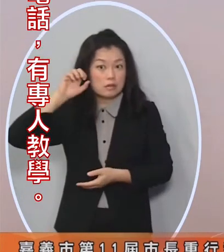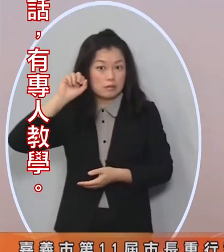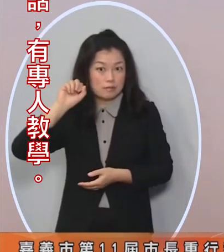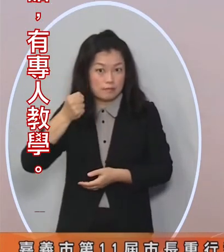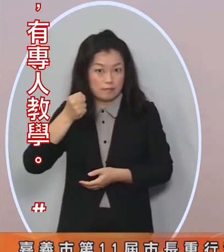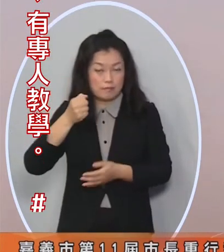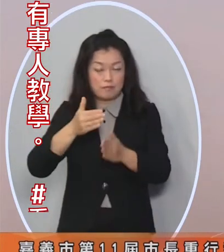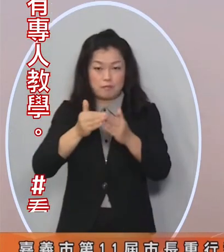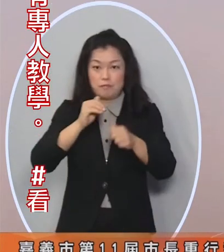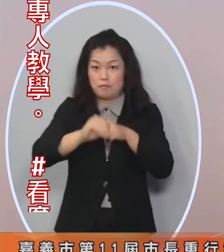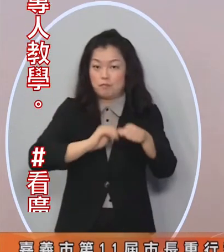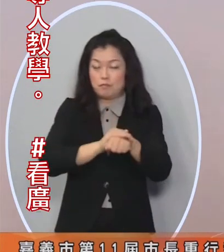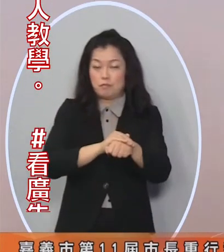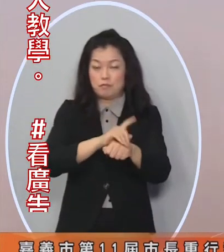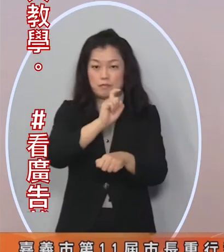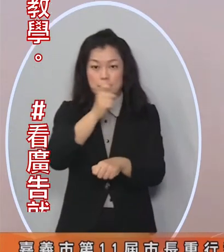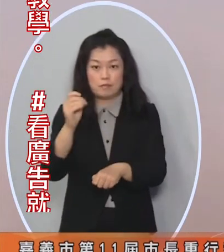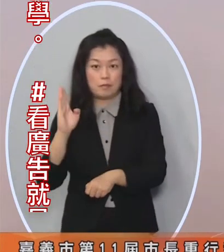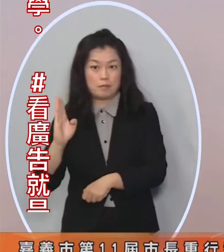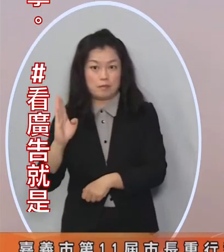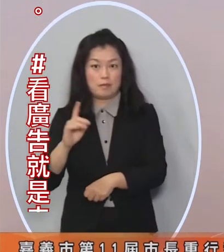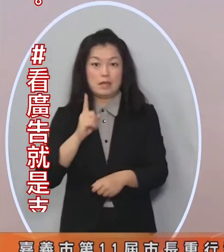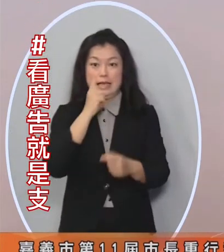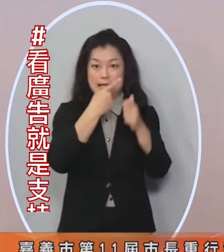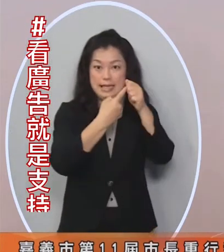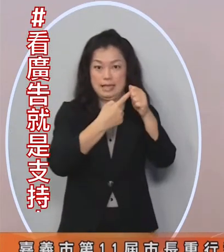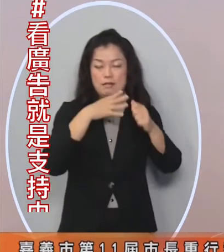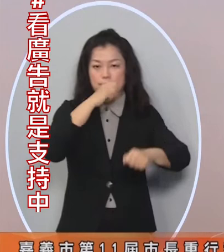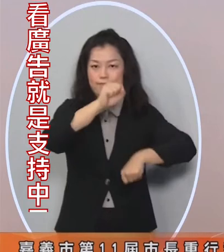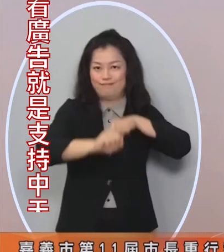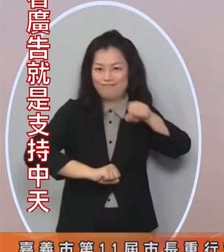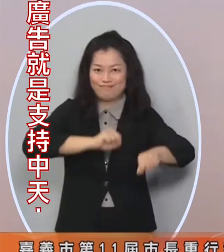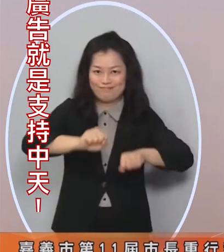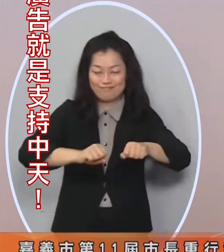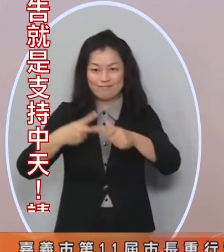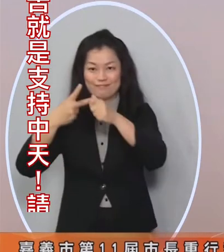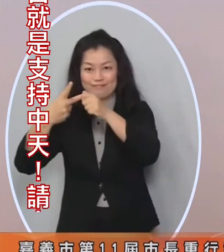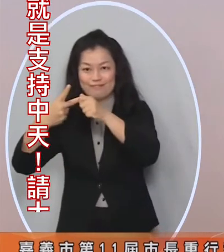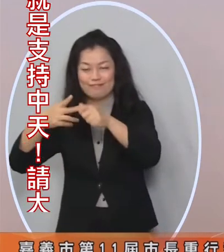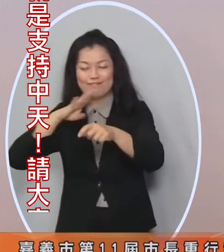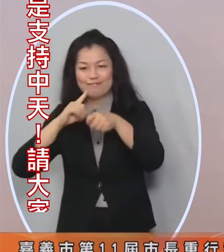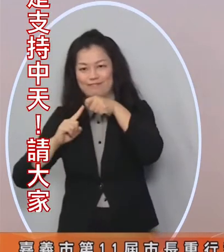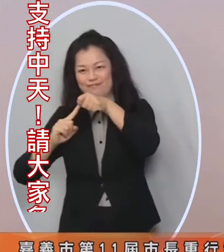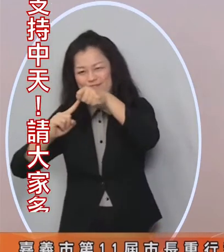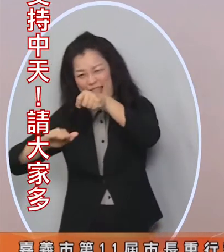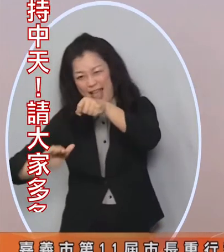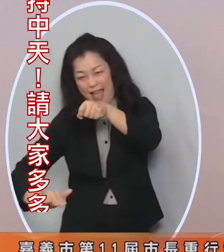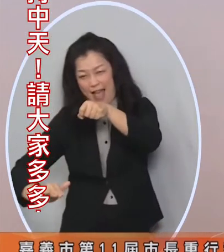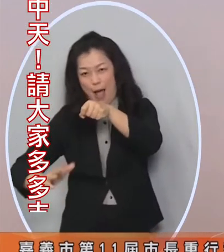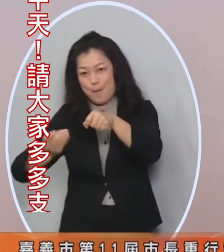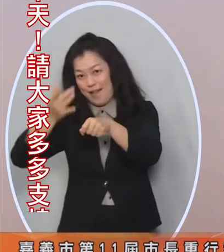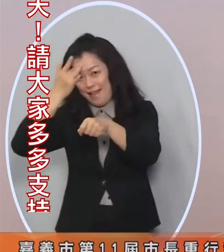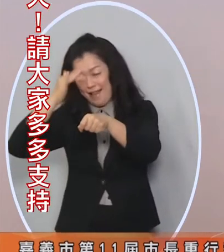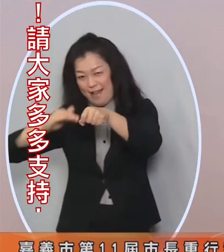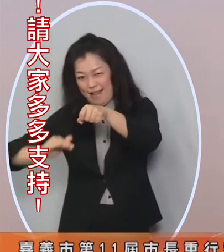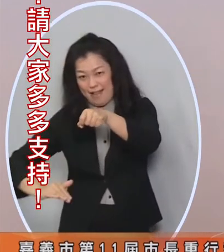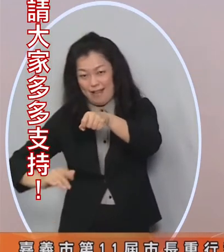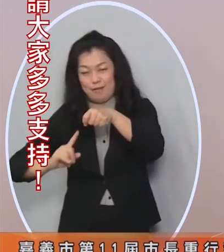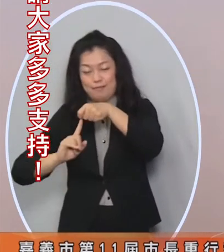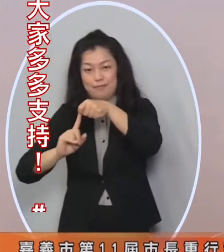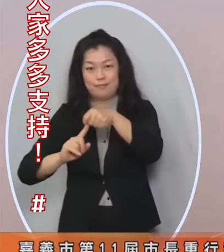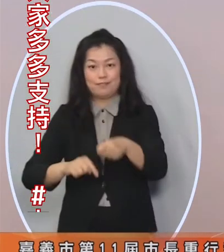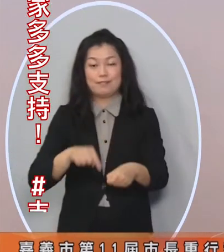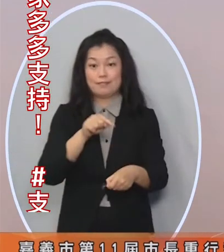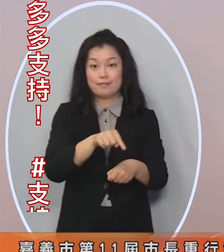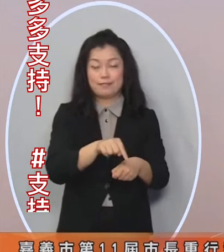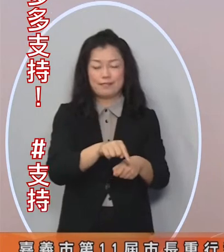B， 这双 B 一个是 U Bike， 一个是低底盘电动公车。我们看到我们的 U Bike。不